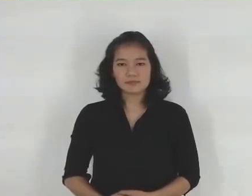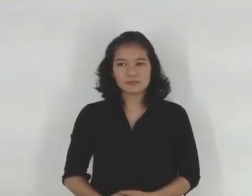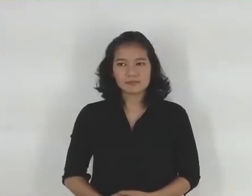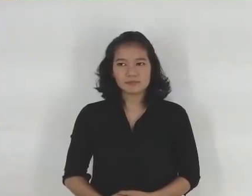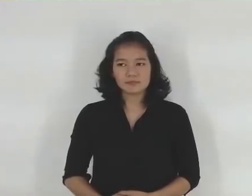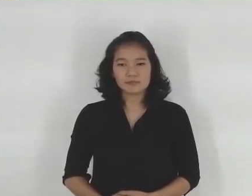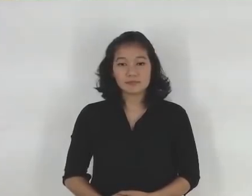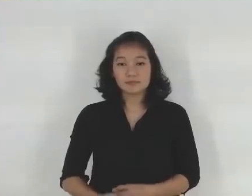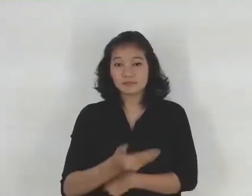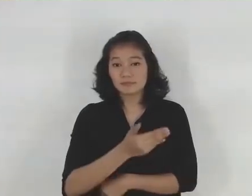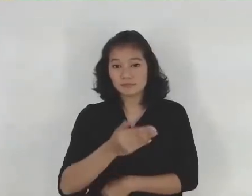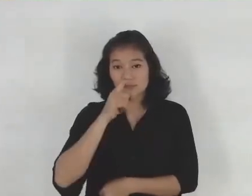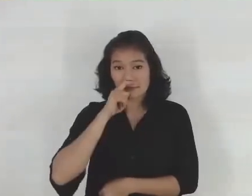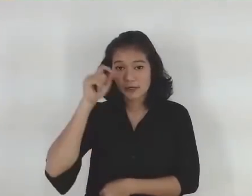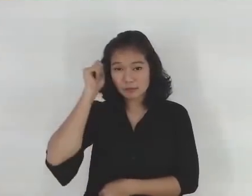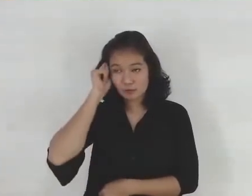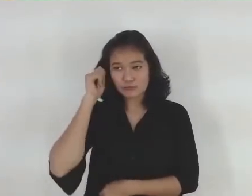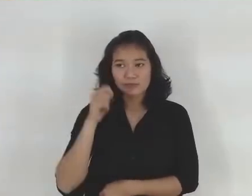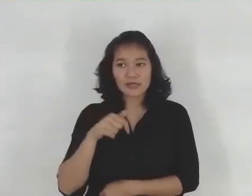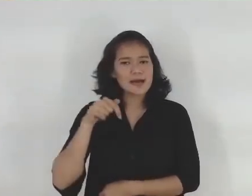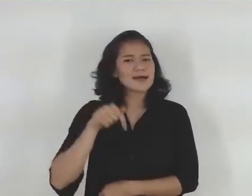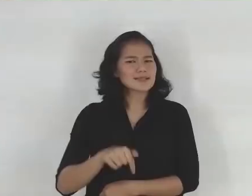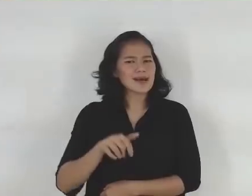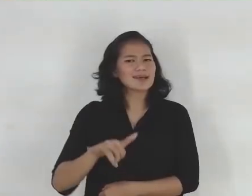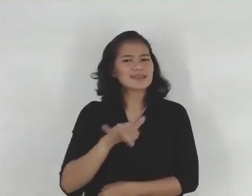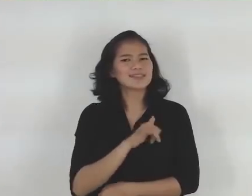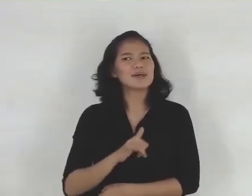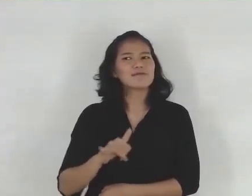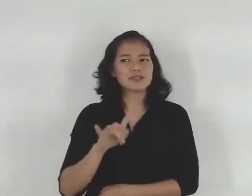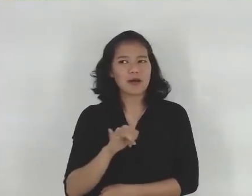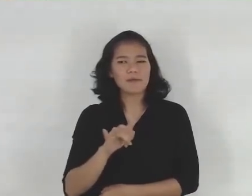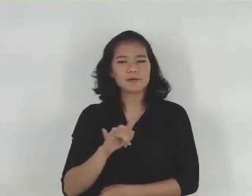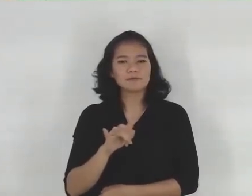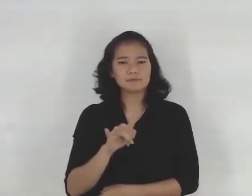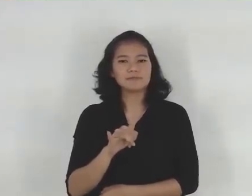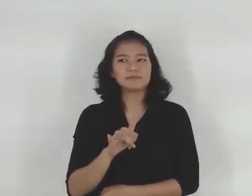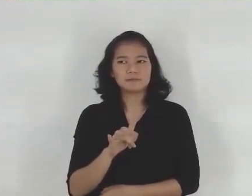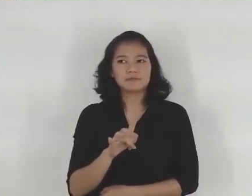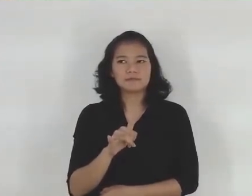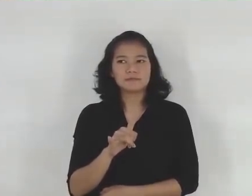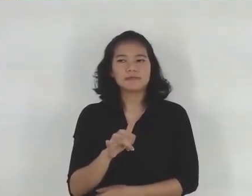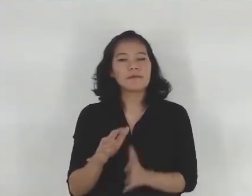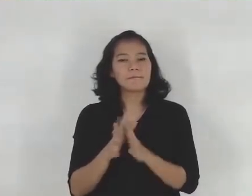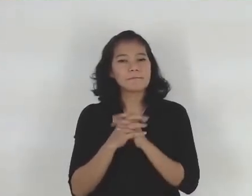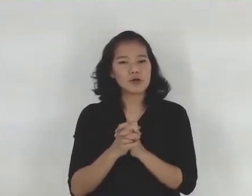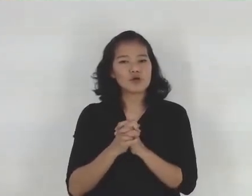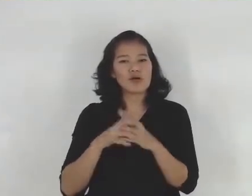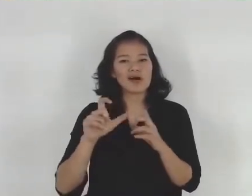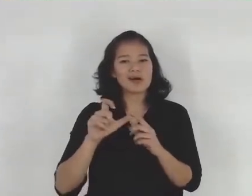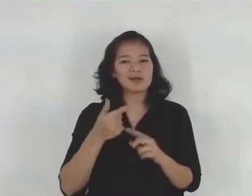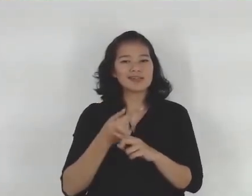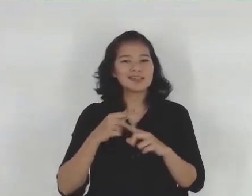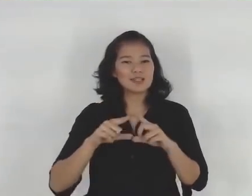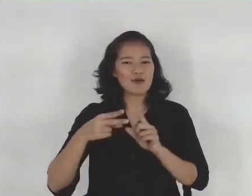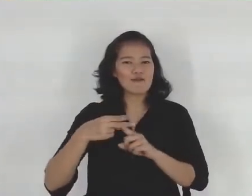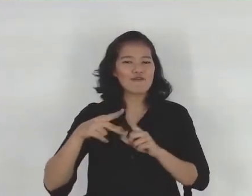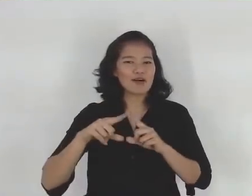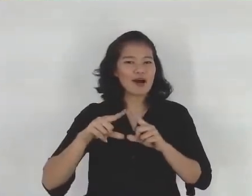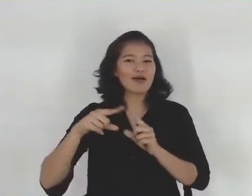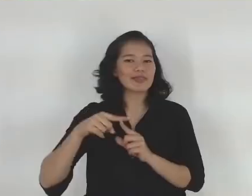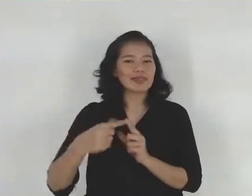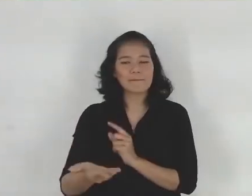ini Bapak Ibu yang terkasih kita akan bersama-sama menaikkan doa syafaat kita